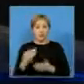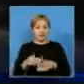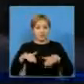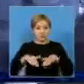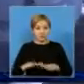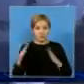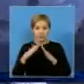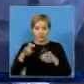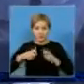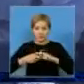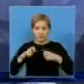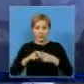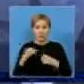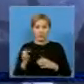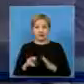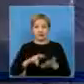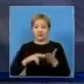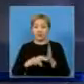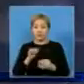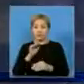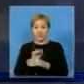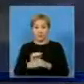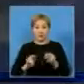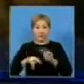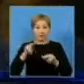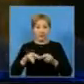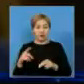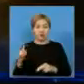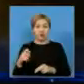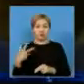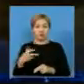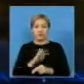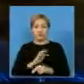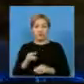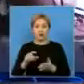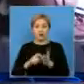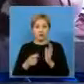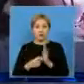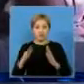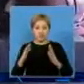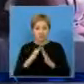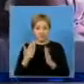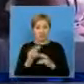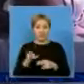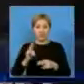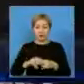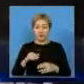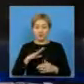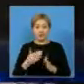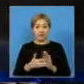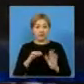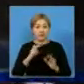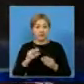решения жилищной проблемы партия планирует дополнительно построить 103 миллионов квадратных метров жилья. Поэтому намерены